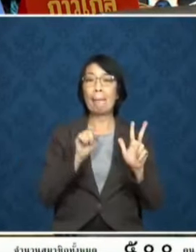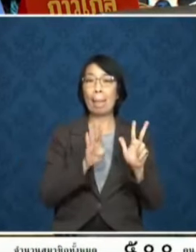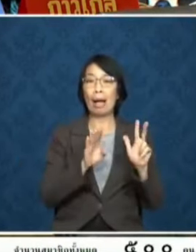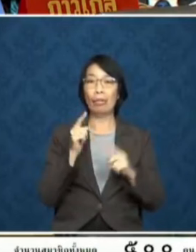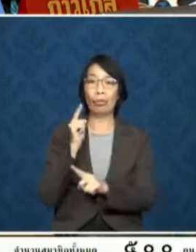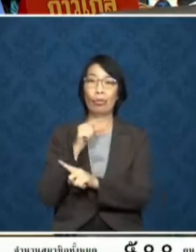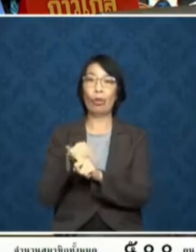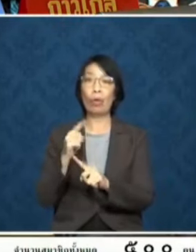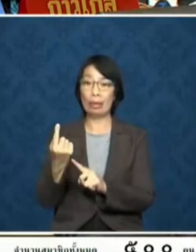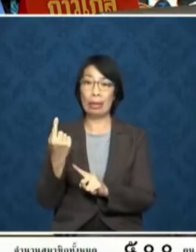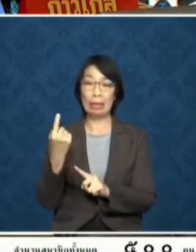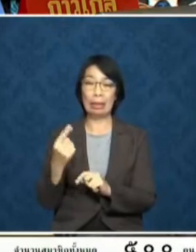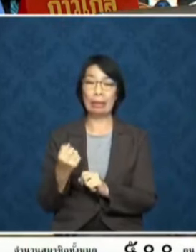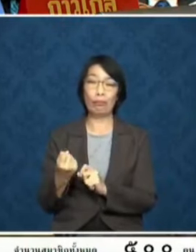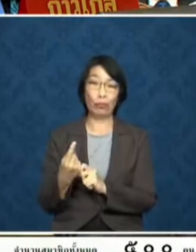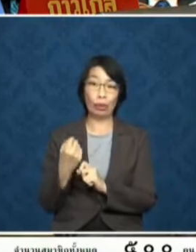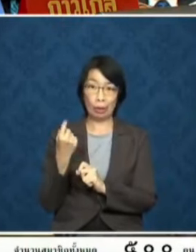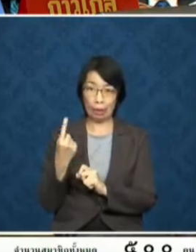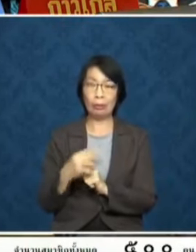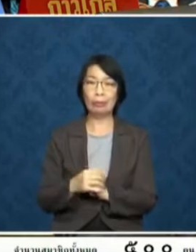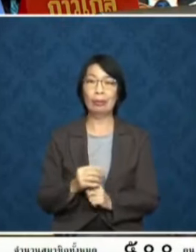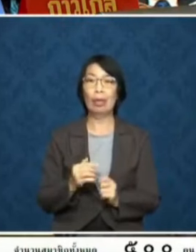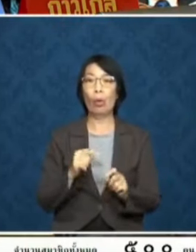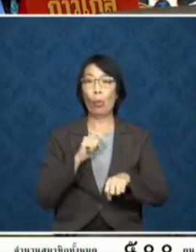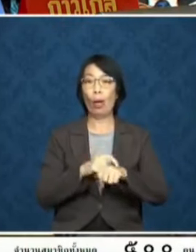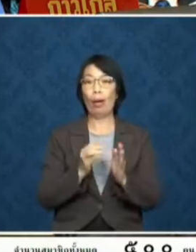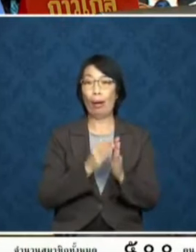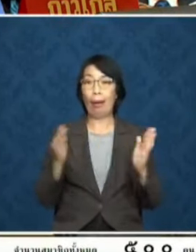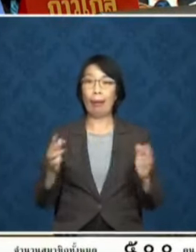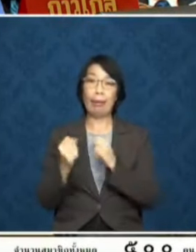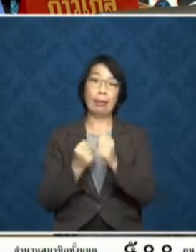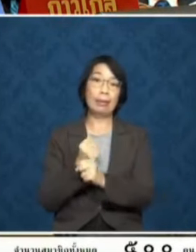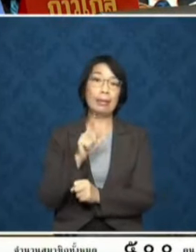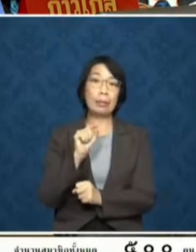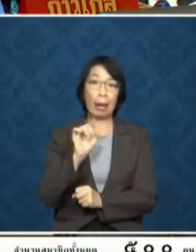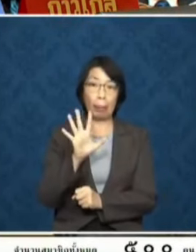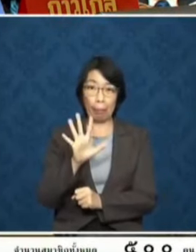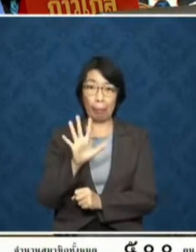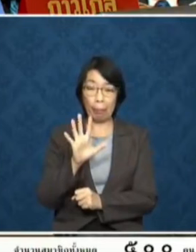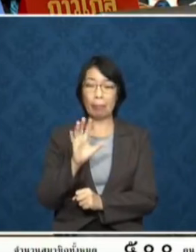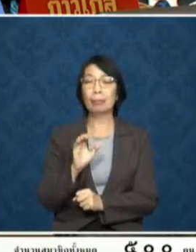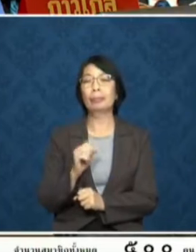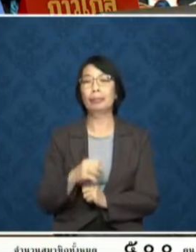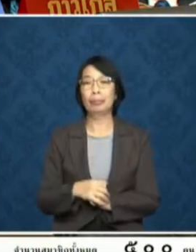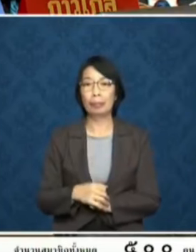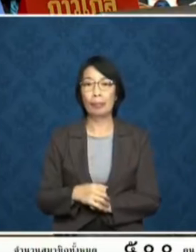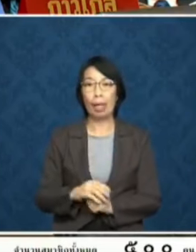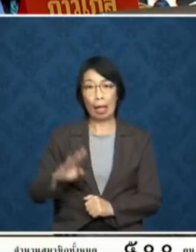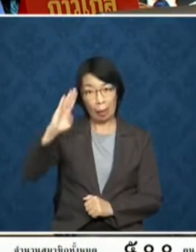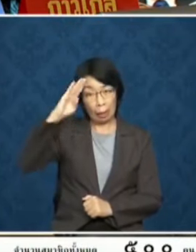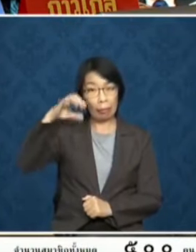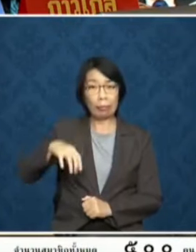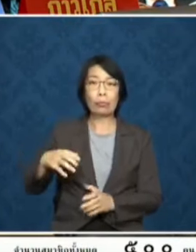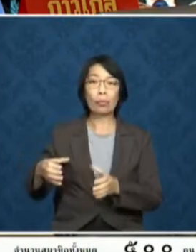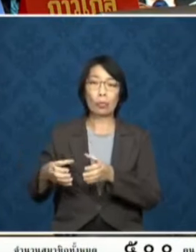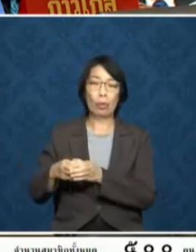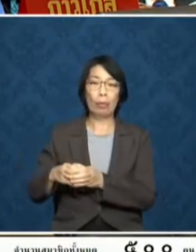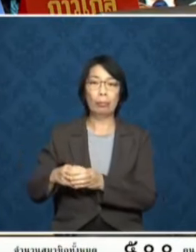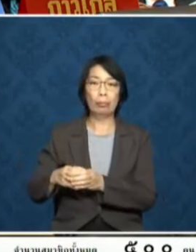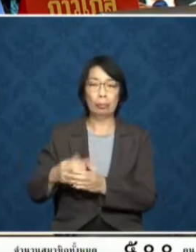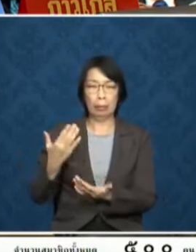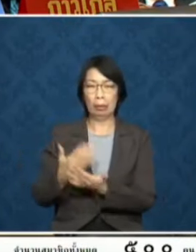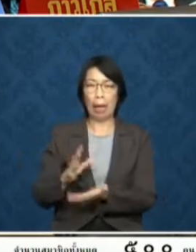ในระยะเวลา25ปีนะคะโครงการโซลาร์ฟาร์มของกองทัพ จะมีรายได้ราวๆ